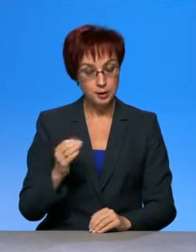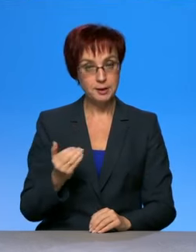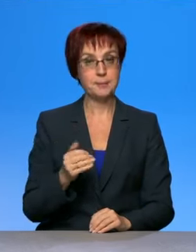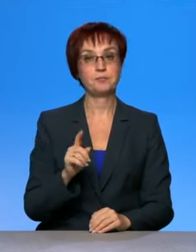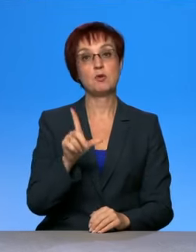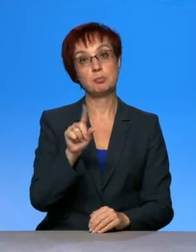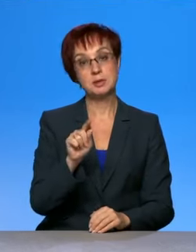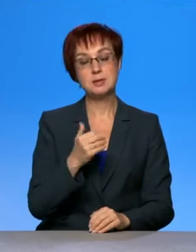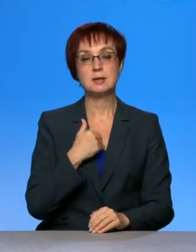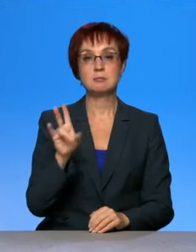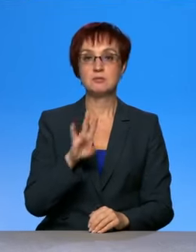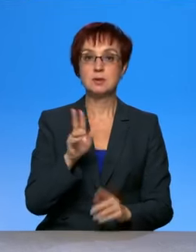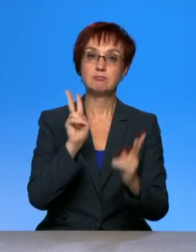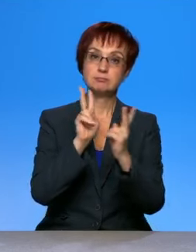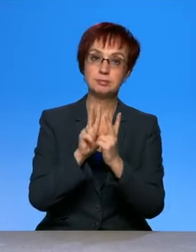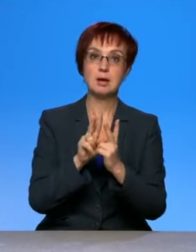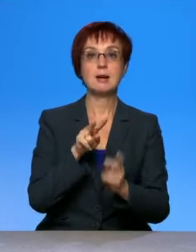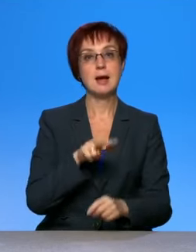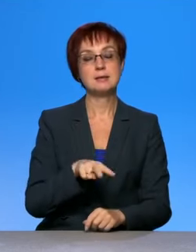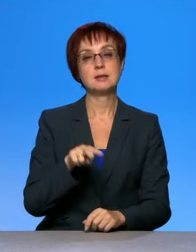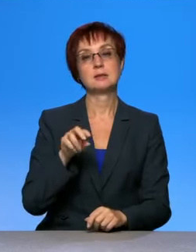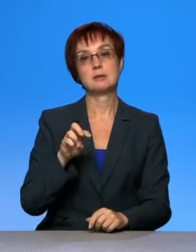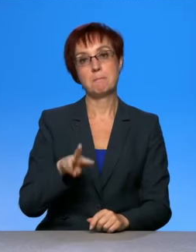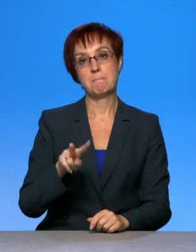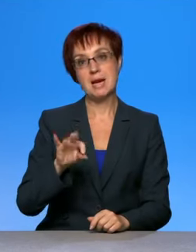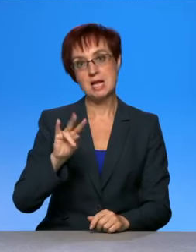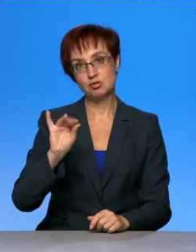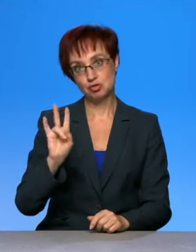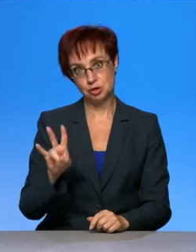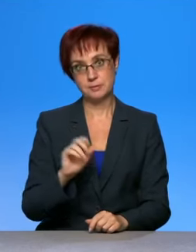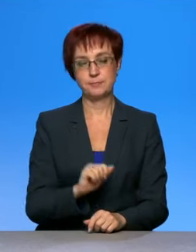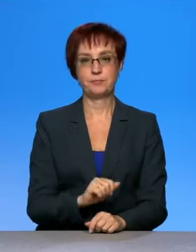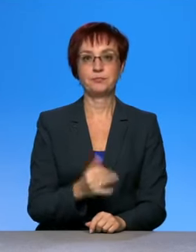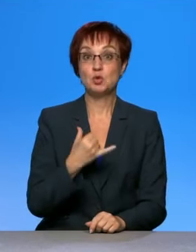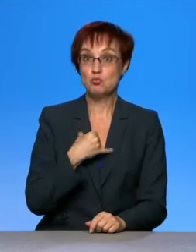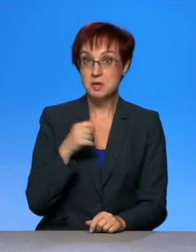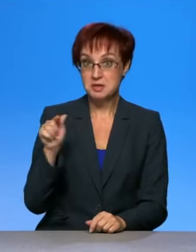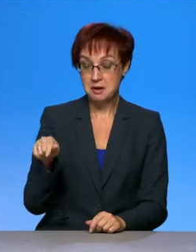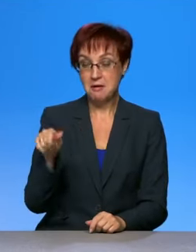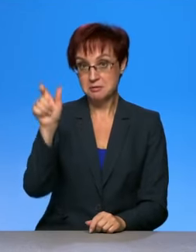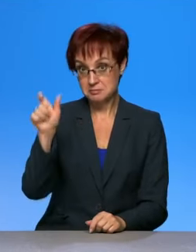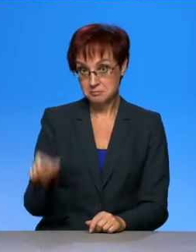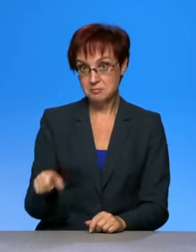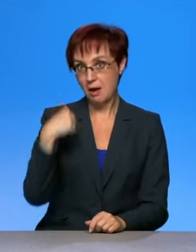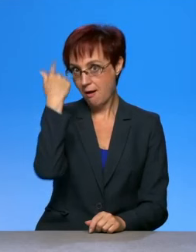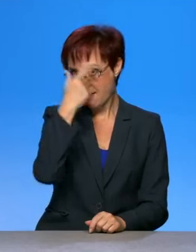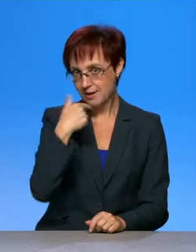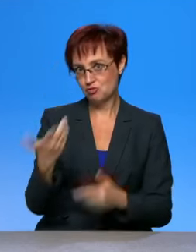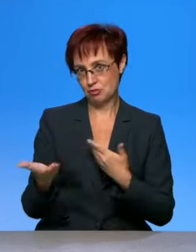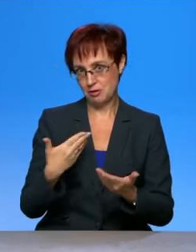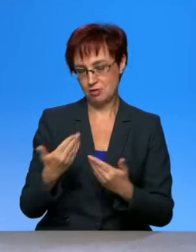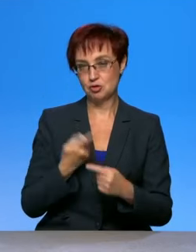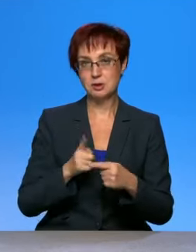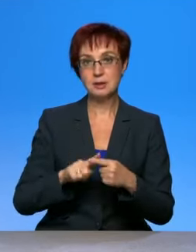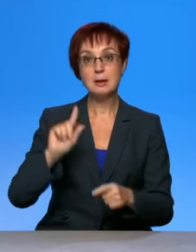Леонид Михайлович здравствуйте рад вас Вилли Бранд У меня есть личные отношение это первый иностранный политик о котором я узнал вы правильно